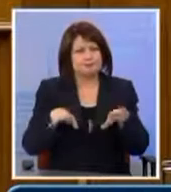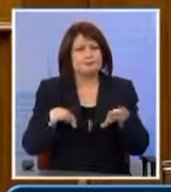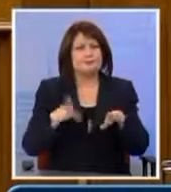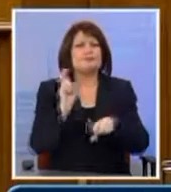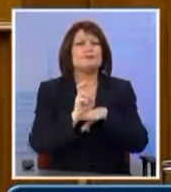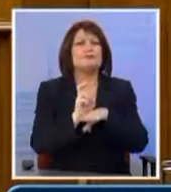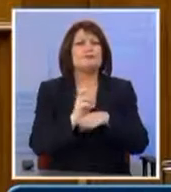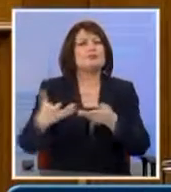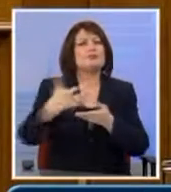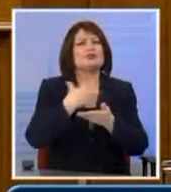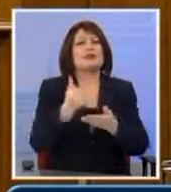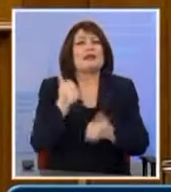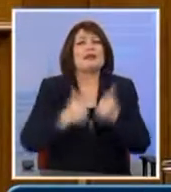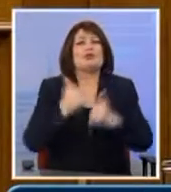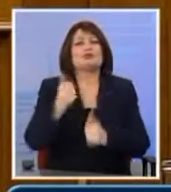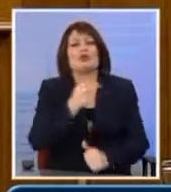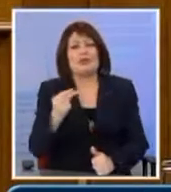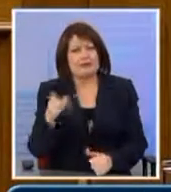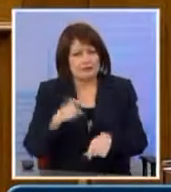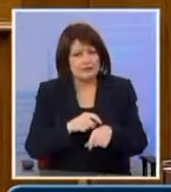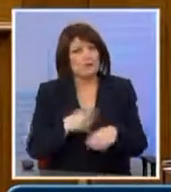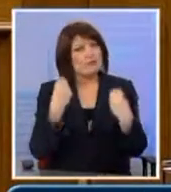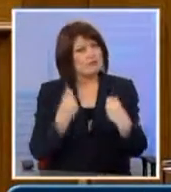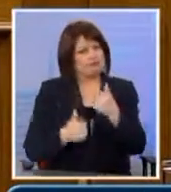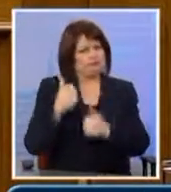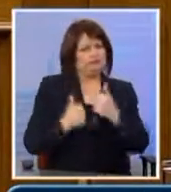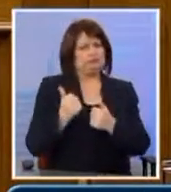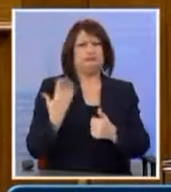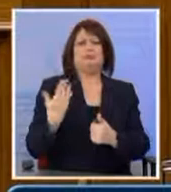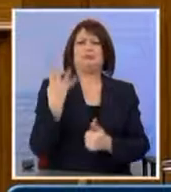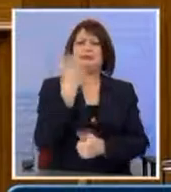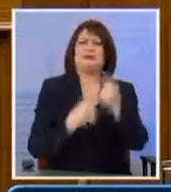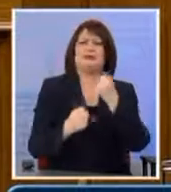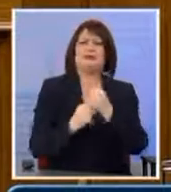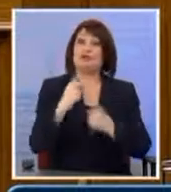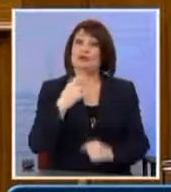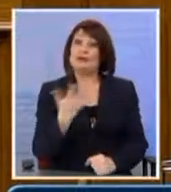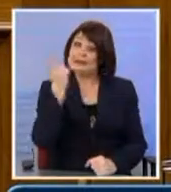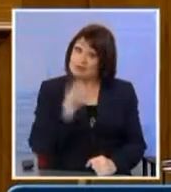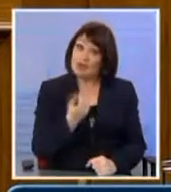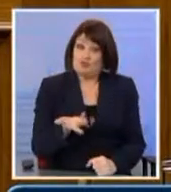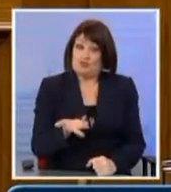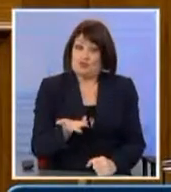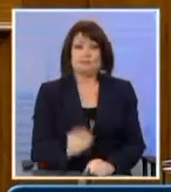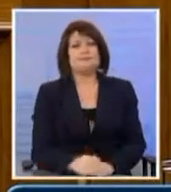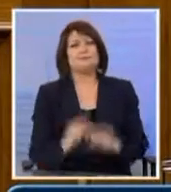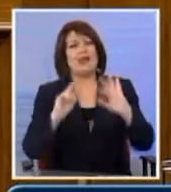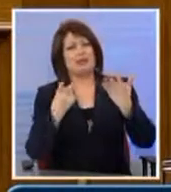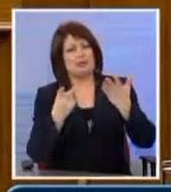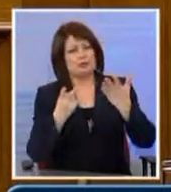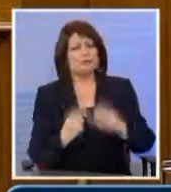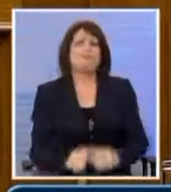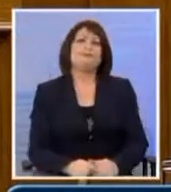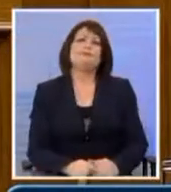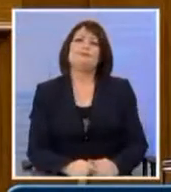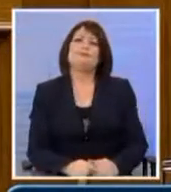των πολιτών και στην ανταγωνιστικότητα, η οποία ήδη έχει βελτιωθεί τα προηγούμενα 4 χρόνια κατά 25%. Έβδομο,